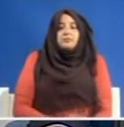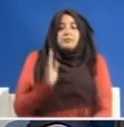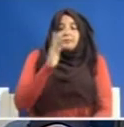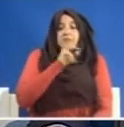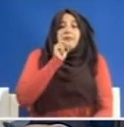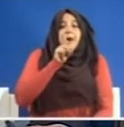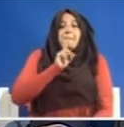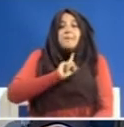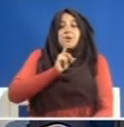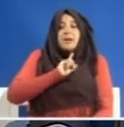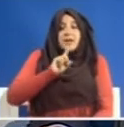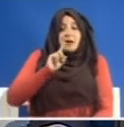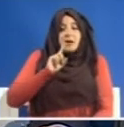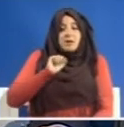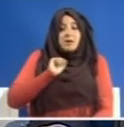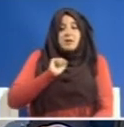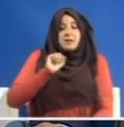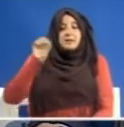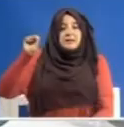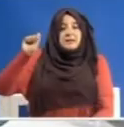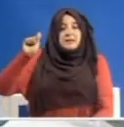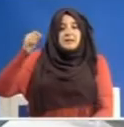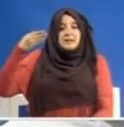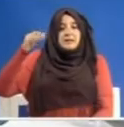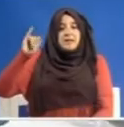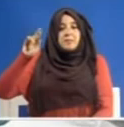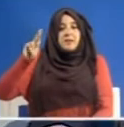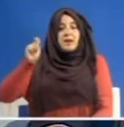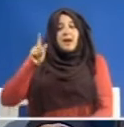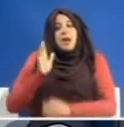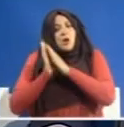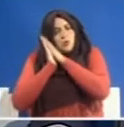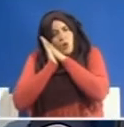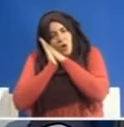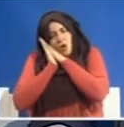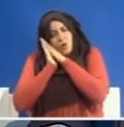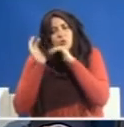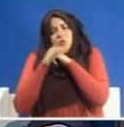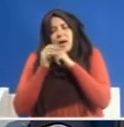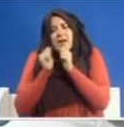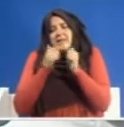في سؤالين. سؤال الأول الشيخ سعيد تقول نامت على جنابة واستيقظت على حيض.